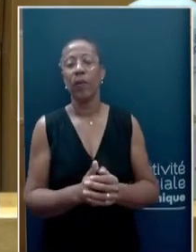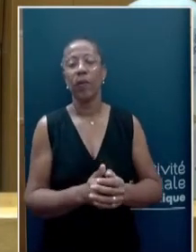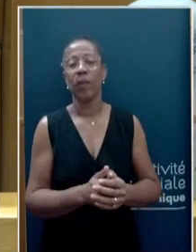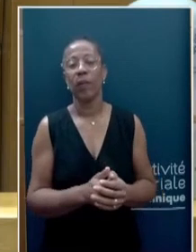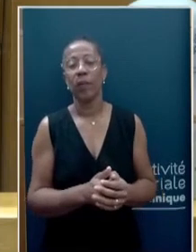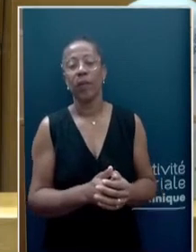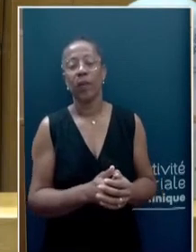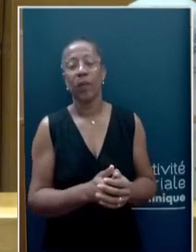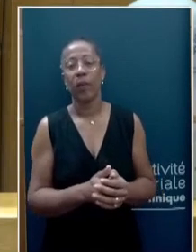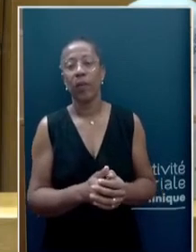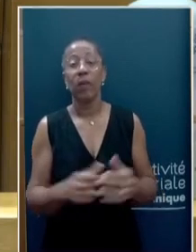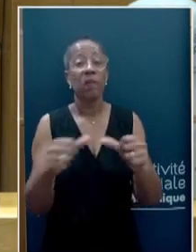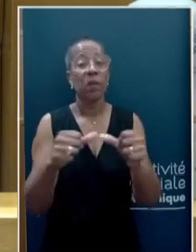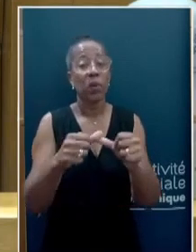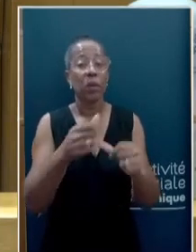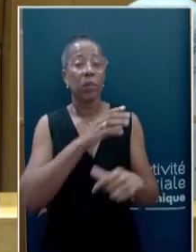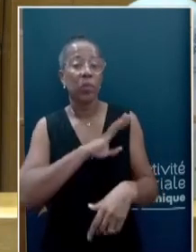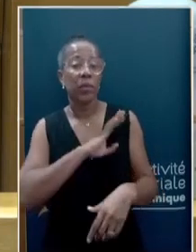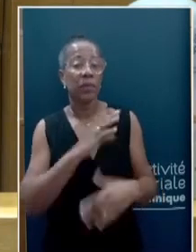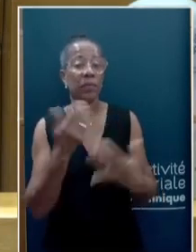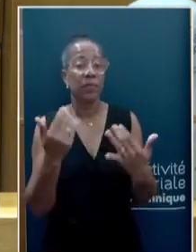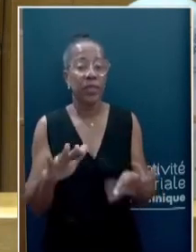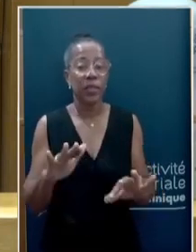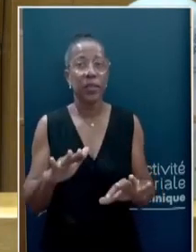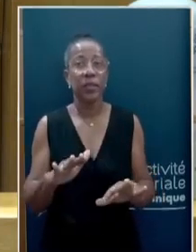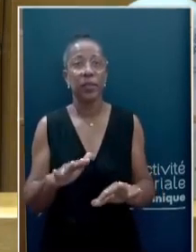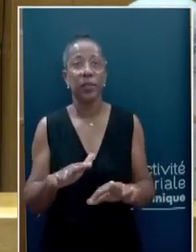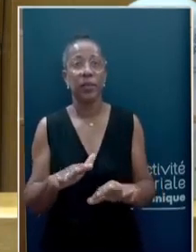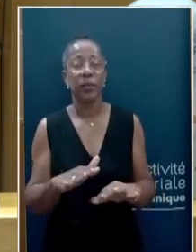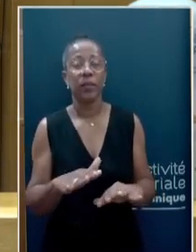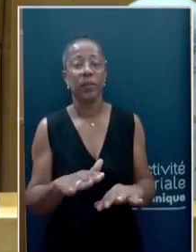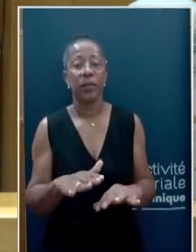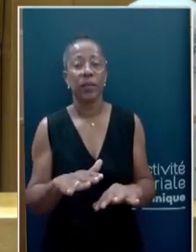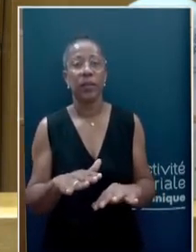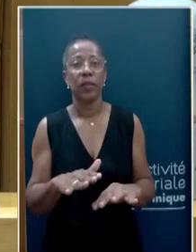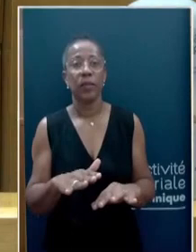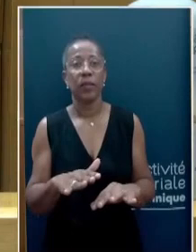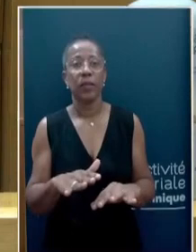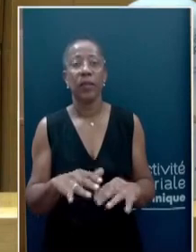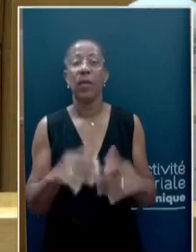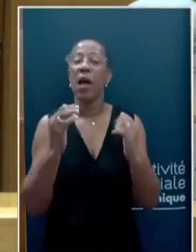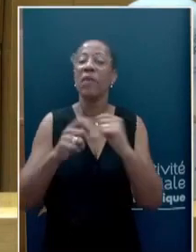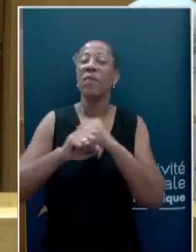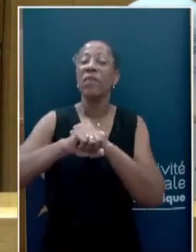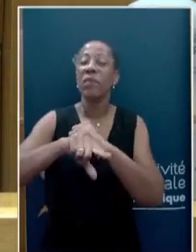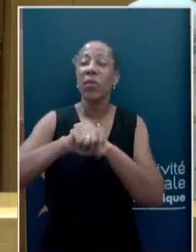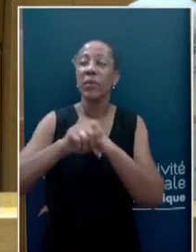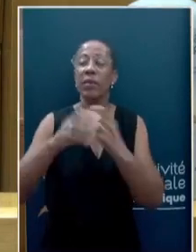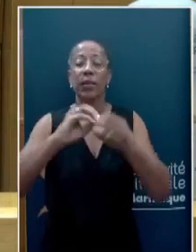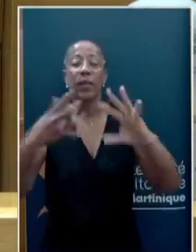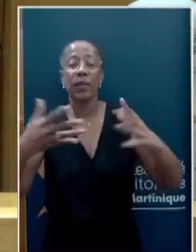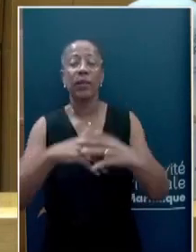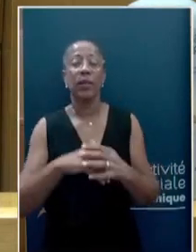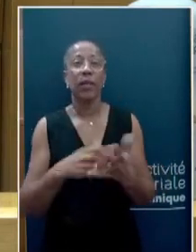qu'on va faire pour essayer de terminer la fibre optique? On avait critiqué que nous avions pris